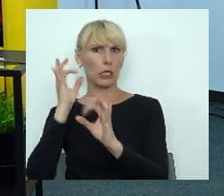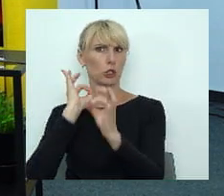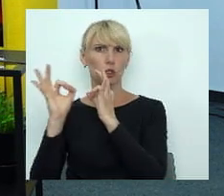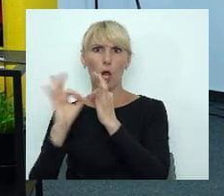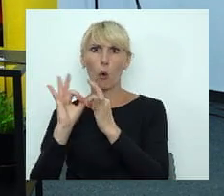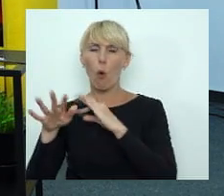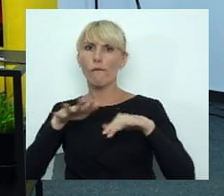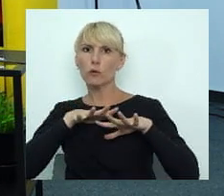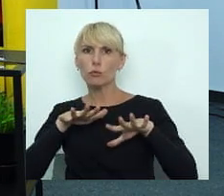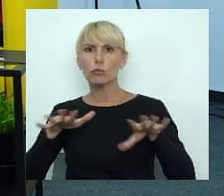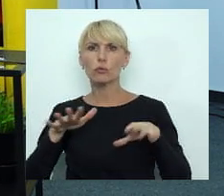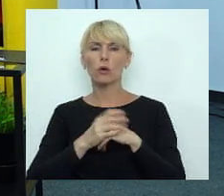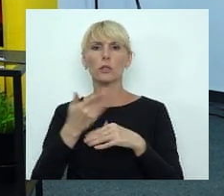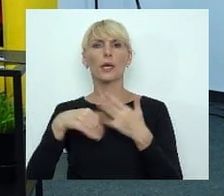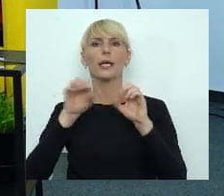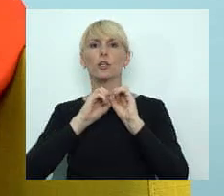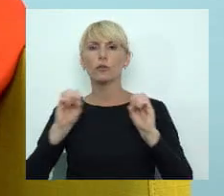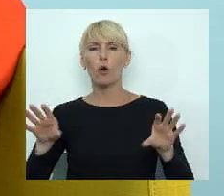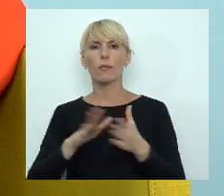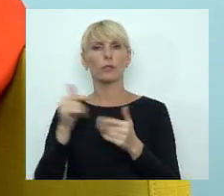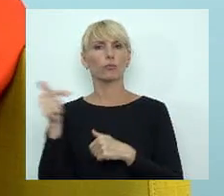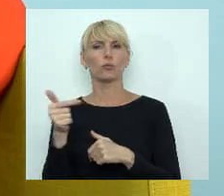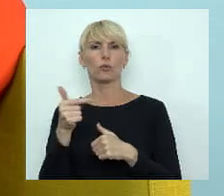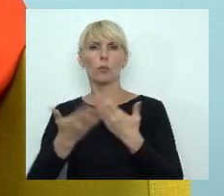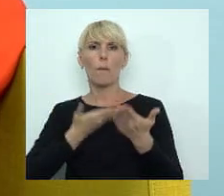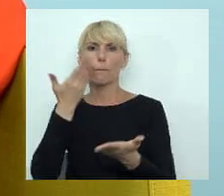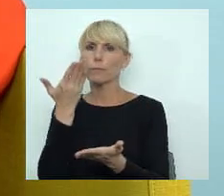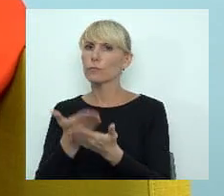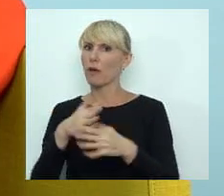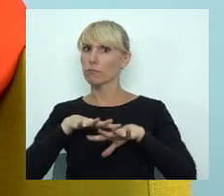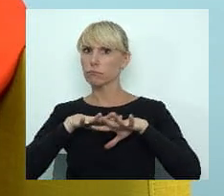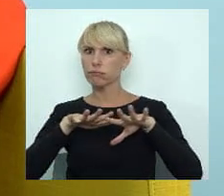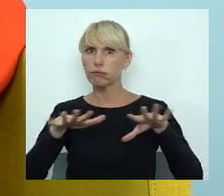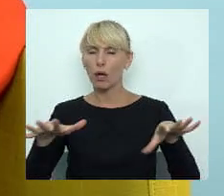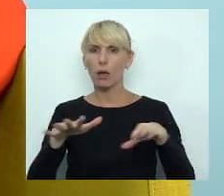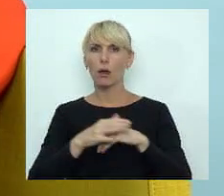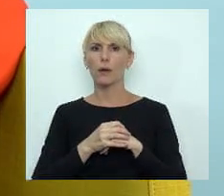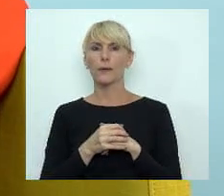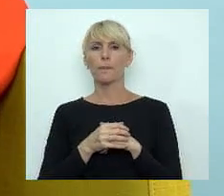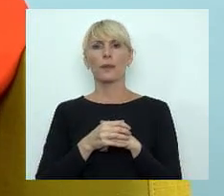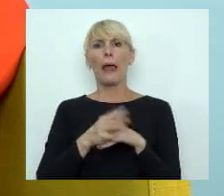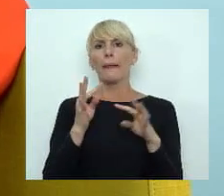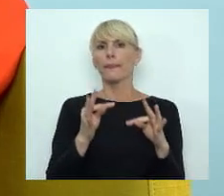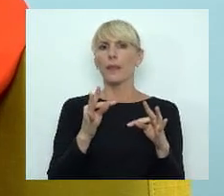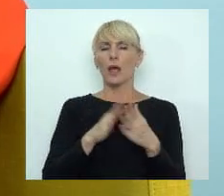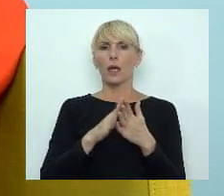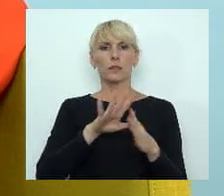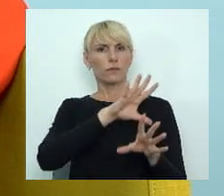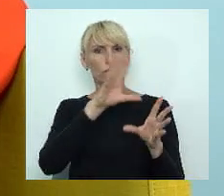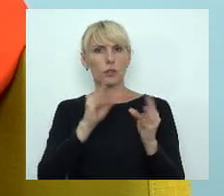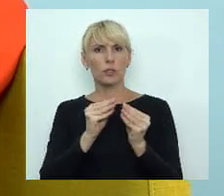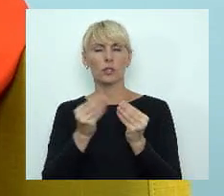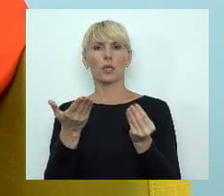mamy udzielić, jest znacznie więcej. Ja myślę, że w tej chwili to nie jest najlepszy moment na to, żebyśmy roztrząsali zasadność wszystkich